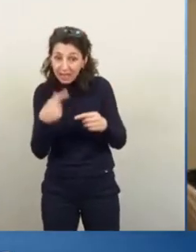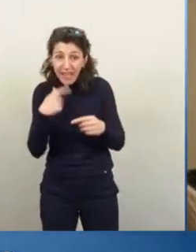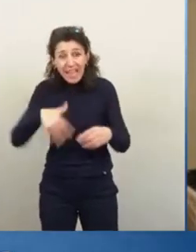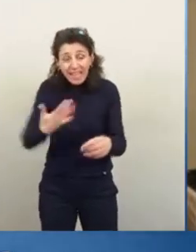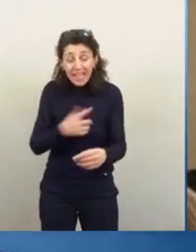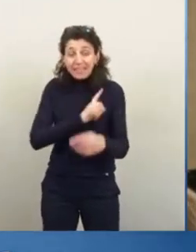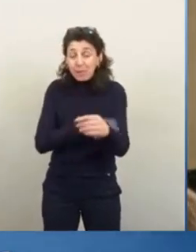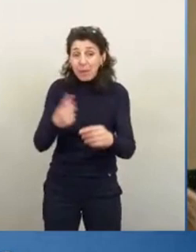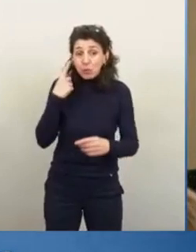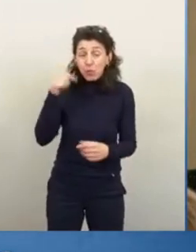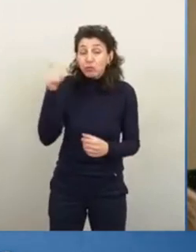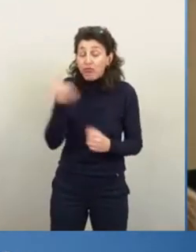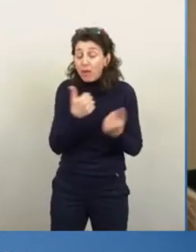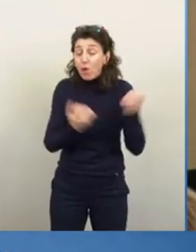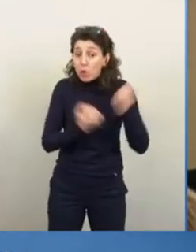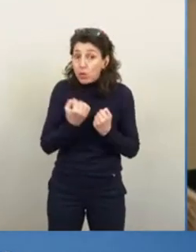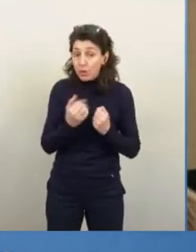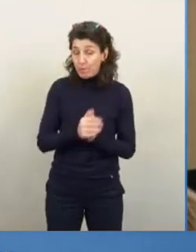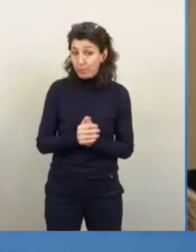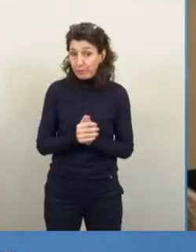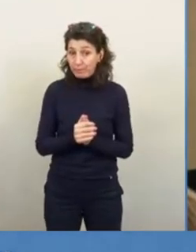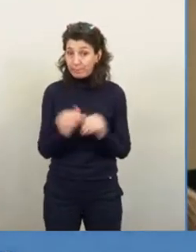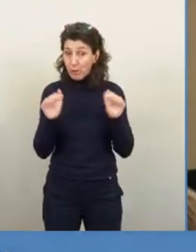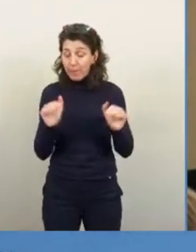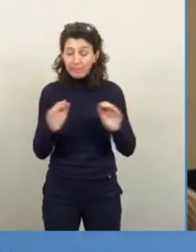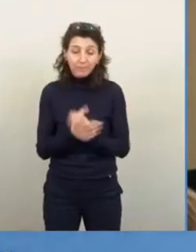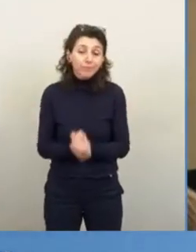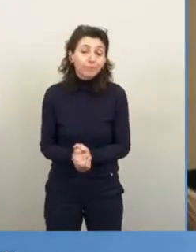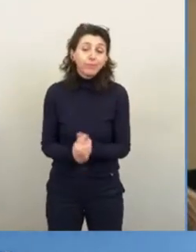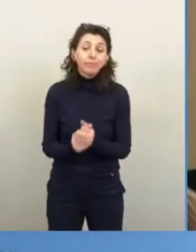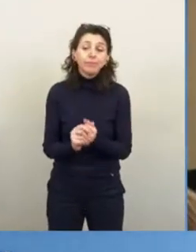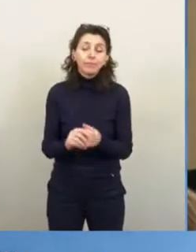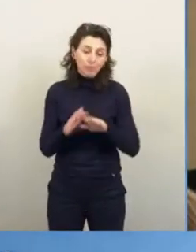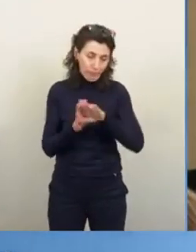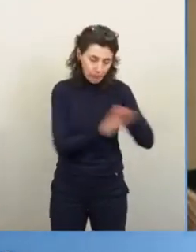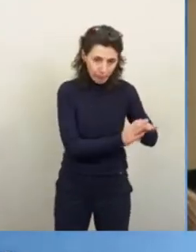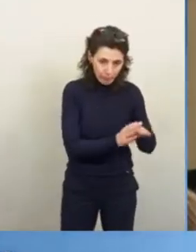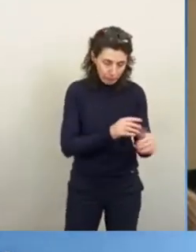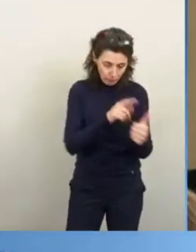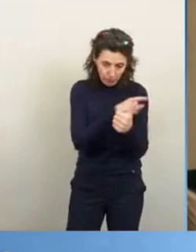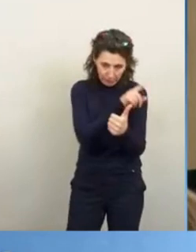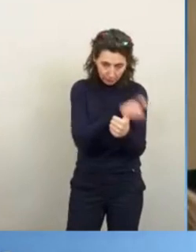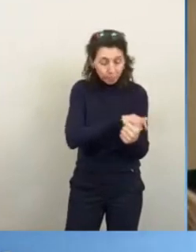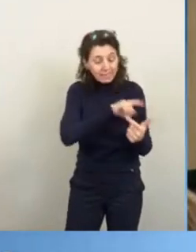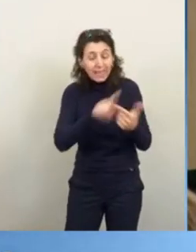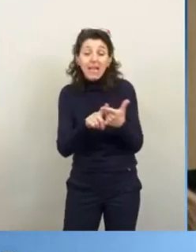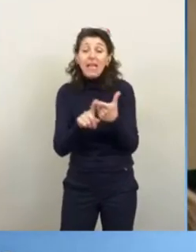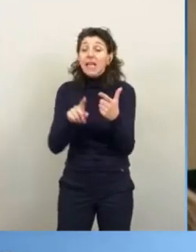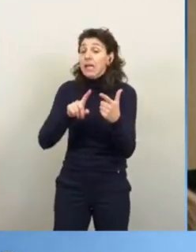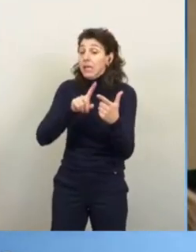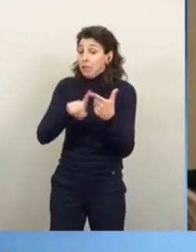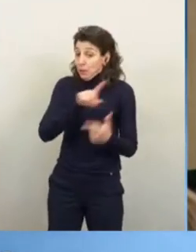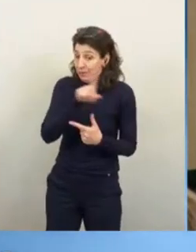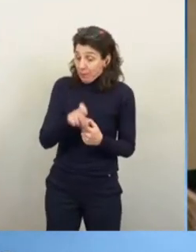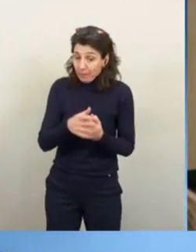par véhicule de la ville de Grenoble je vous l'ai j'avais aussi une autre une question qui concerne